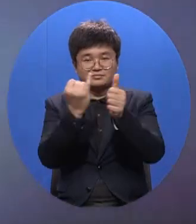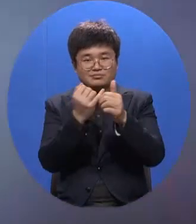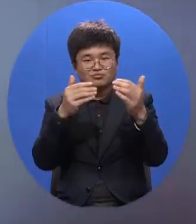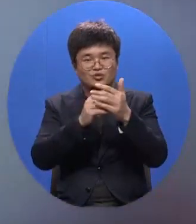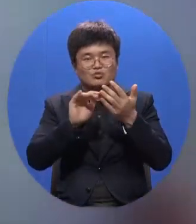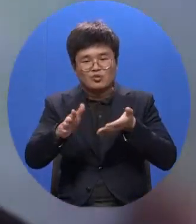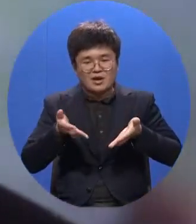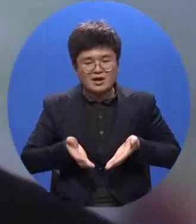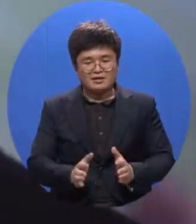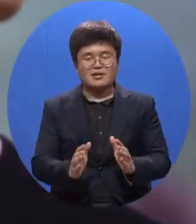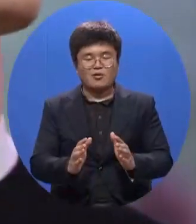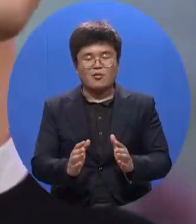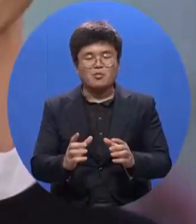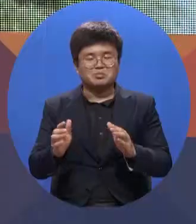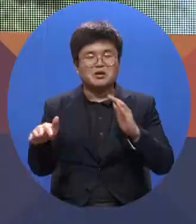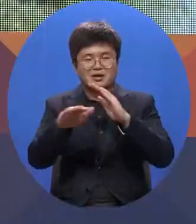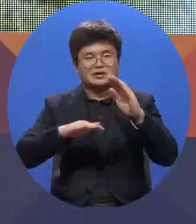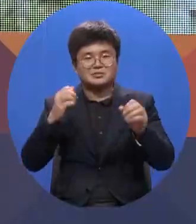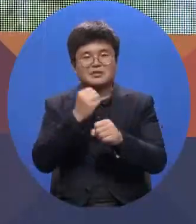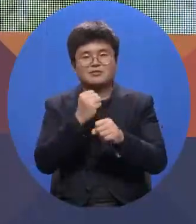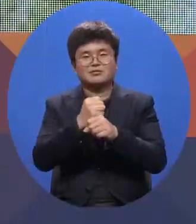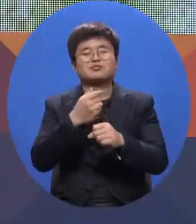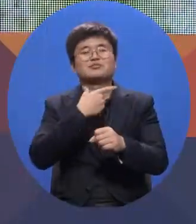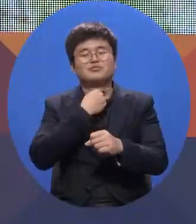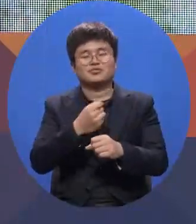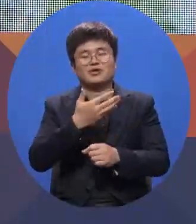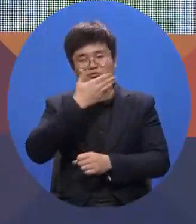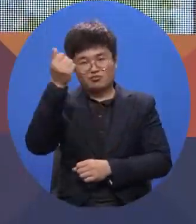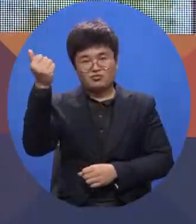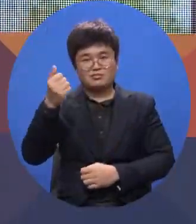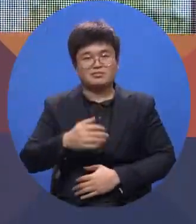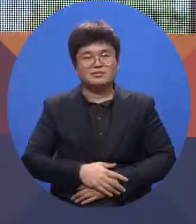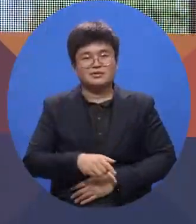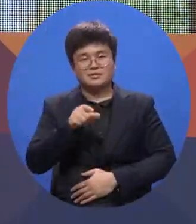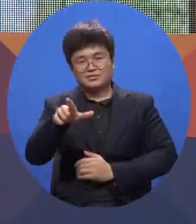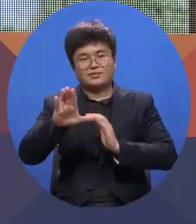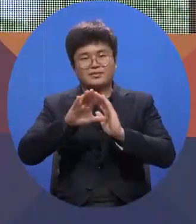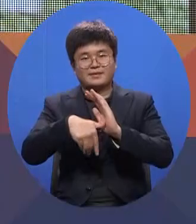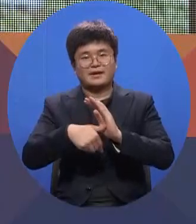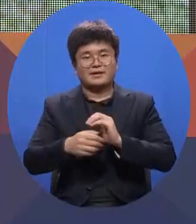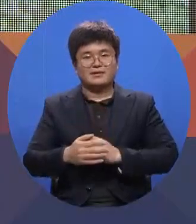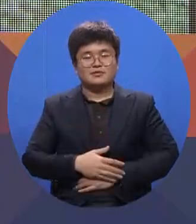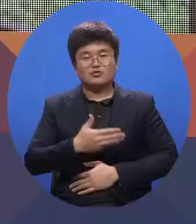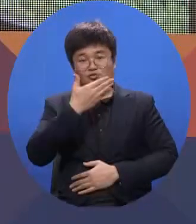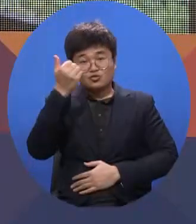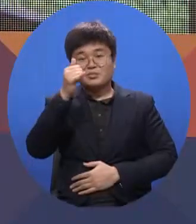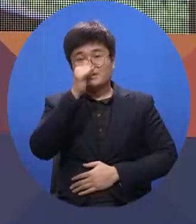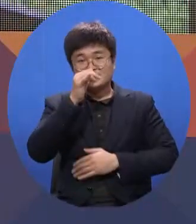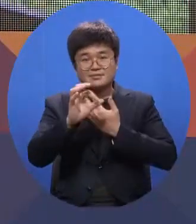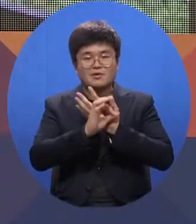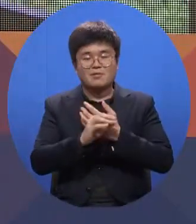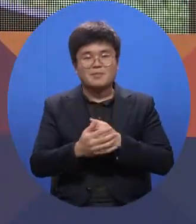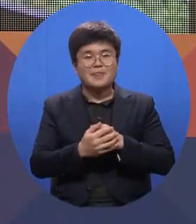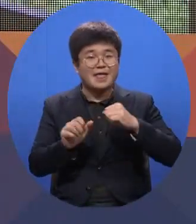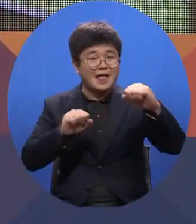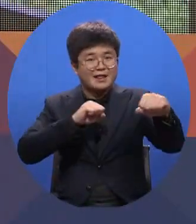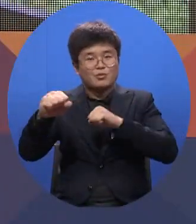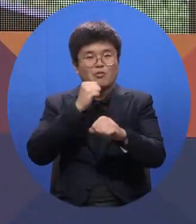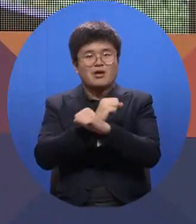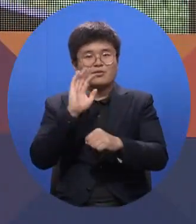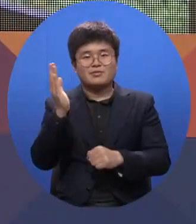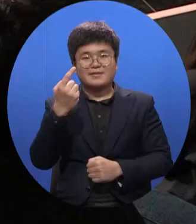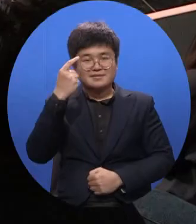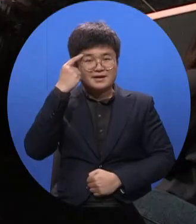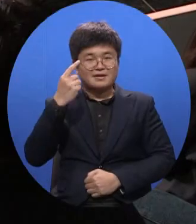만들고 개 구체 꿈이었어 내게 때 그래서 온 자 아 그러면 구미 있으며 액션도 최하 줘 라고